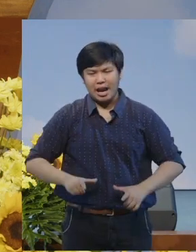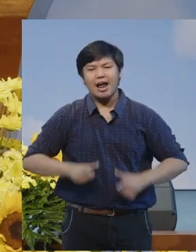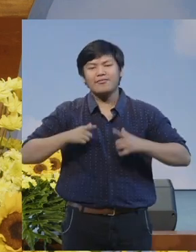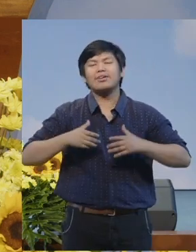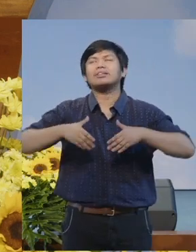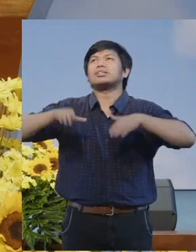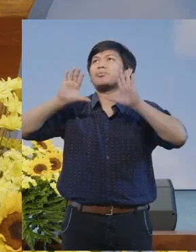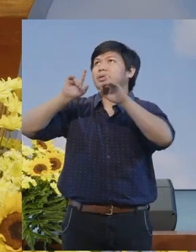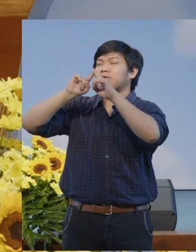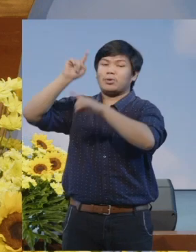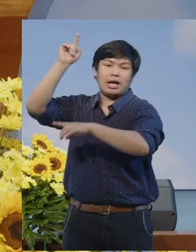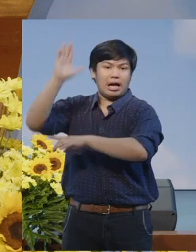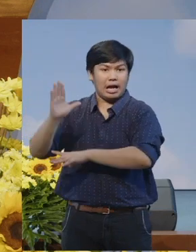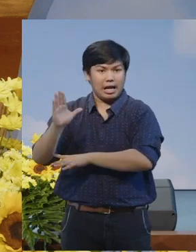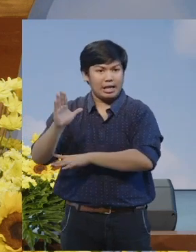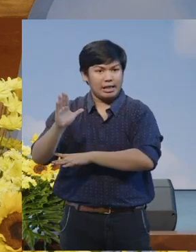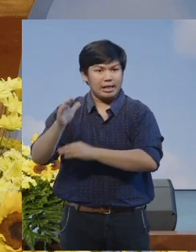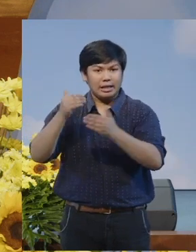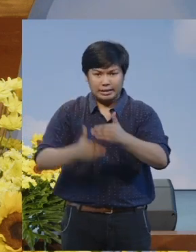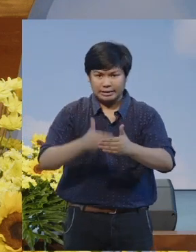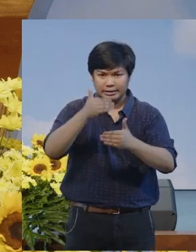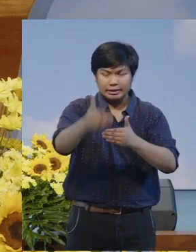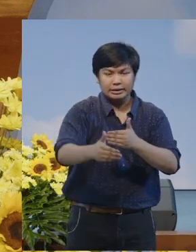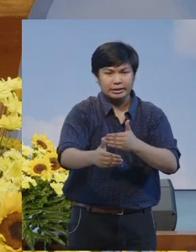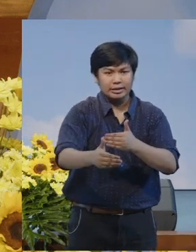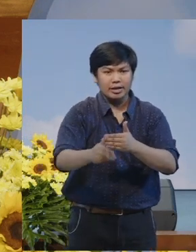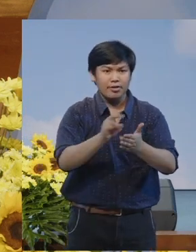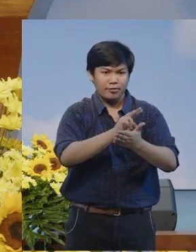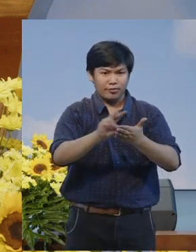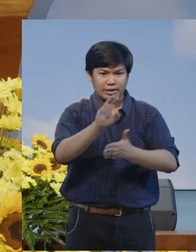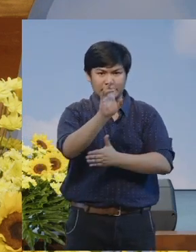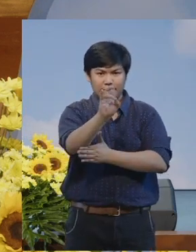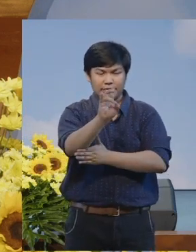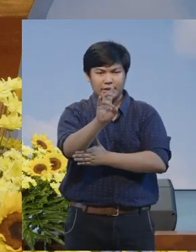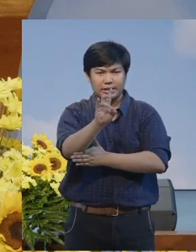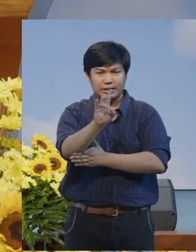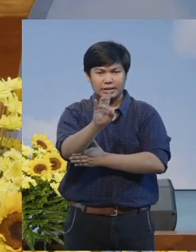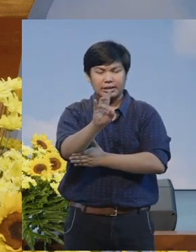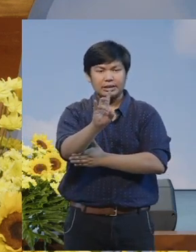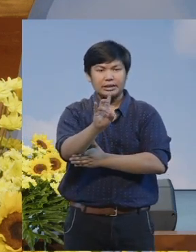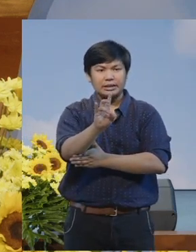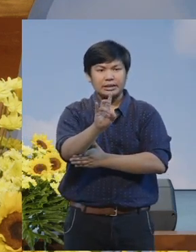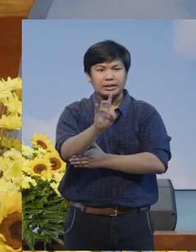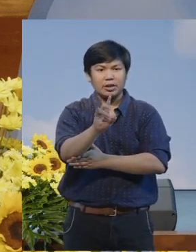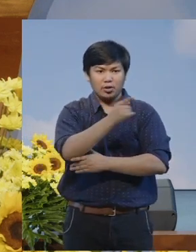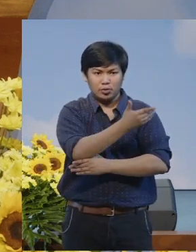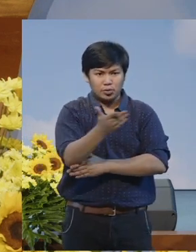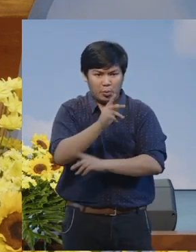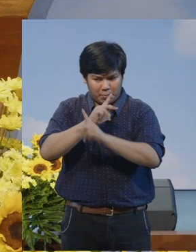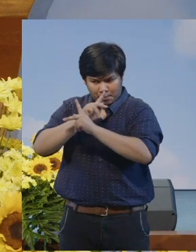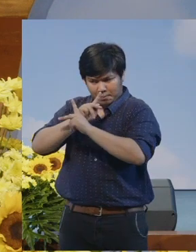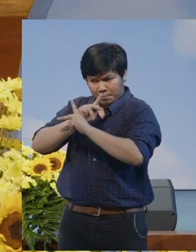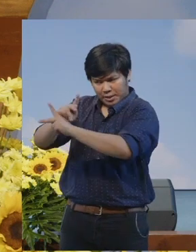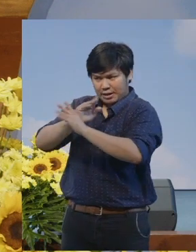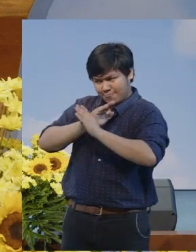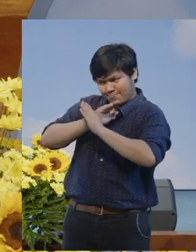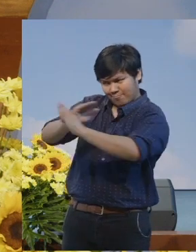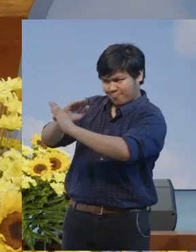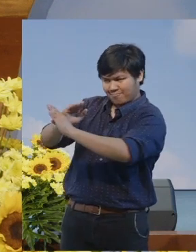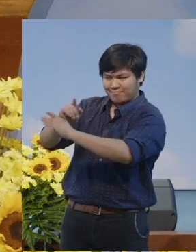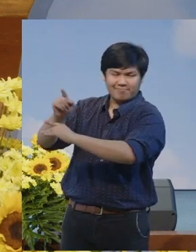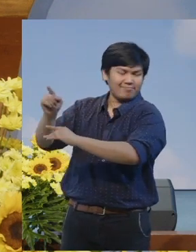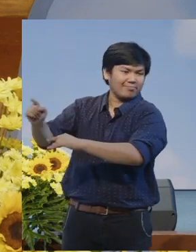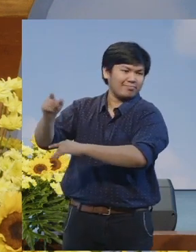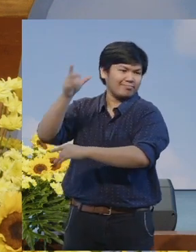God. Tapos, sabi sa verse 7, ikalawa, labanan ninyo ang Diablo. Verse